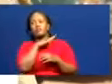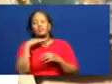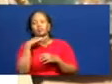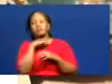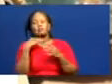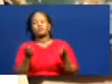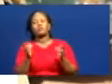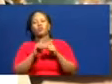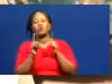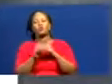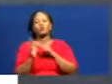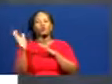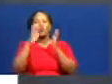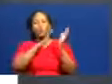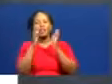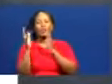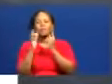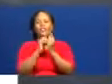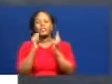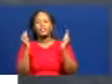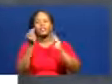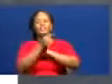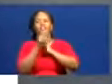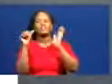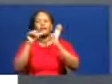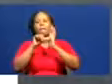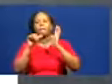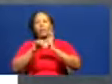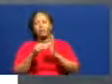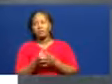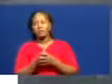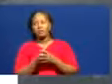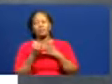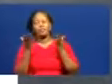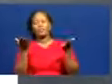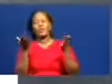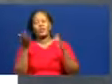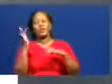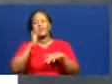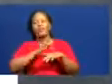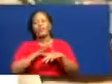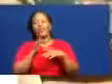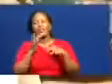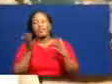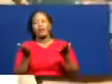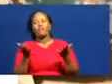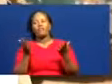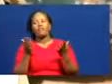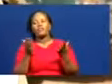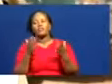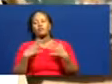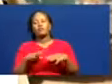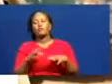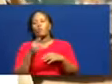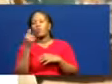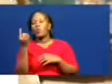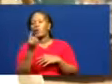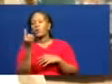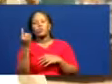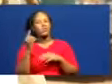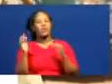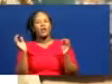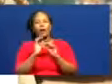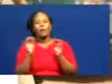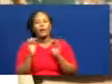nchi ama climatic change. Haiwezi affect jamii peke yake ama binadamu peke yake,